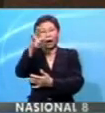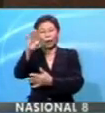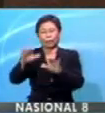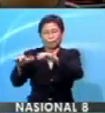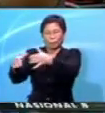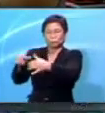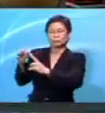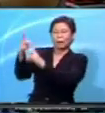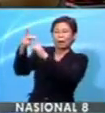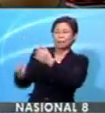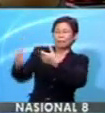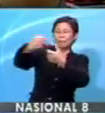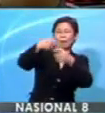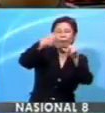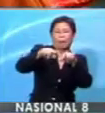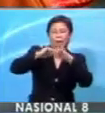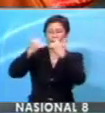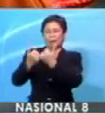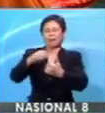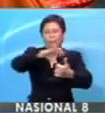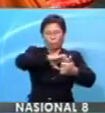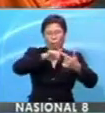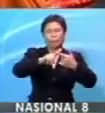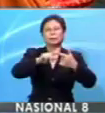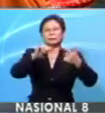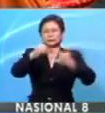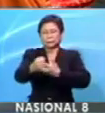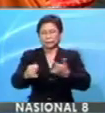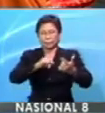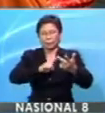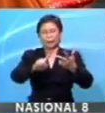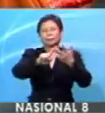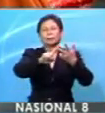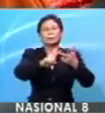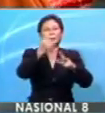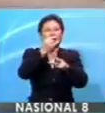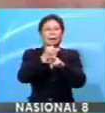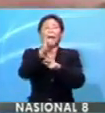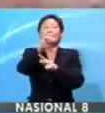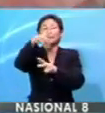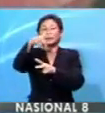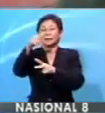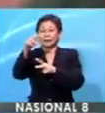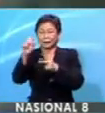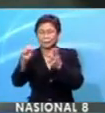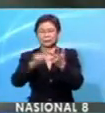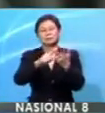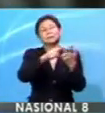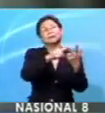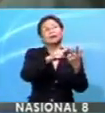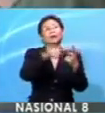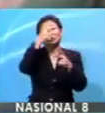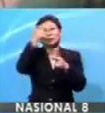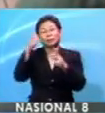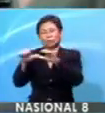itu per dianggotai pagai agensi termas polis jabatan agama dan institusi pengajian tinggi ini k kumpulan militan